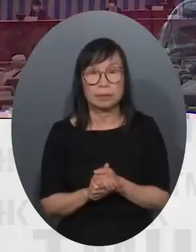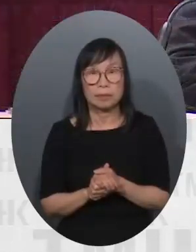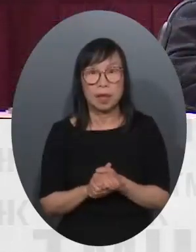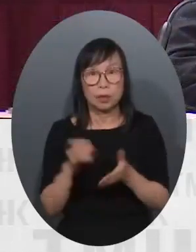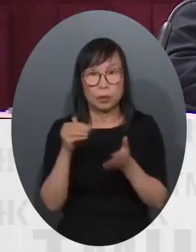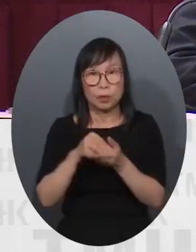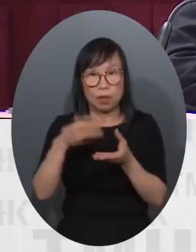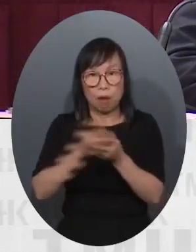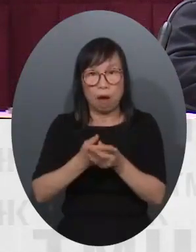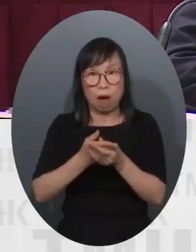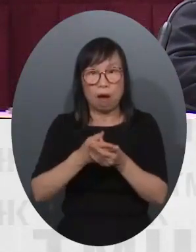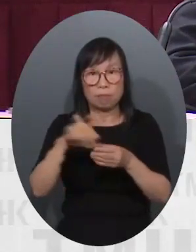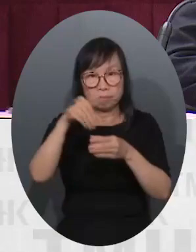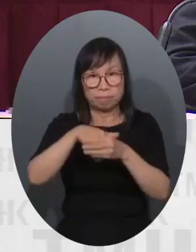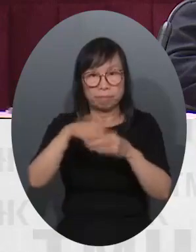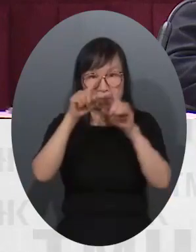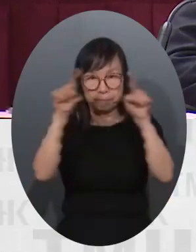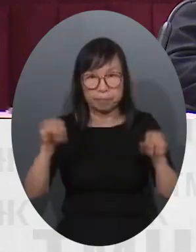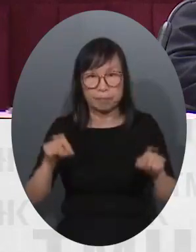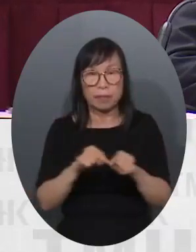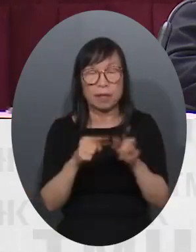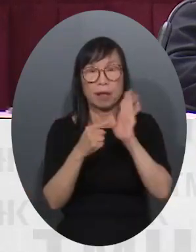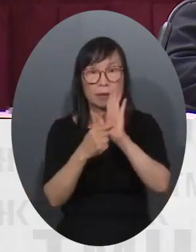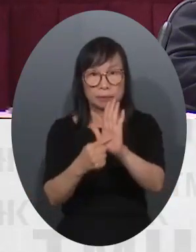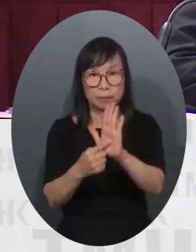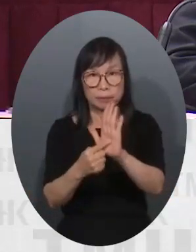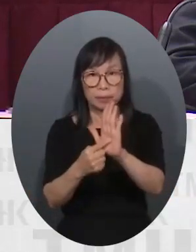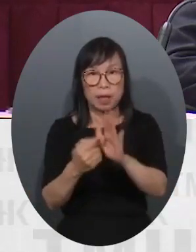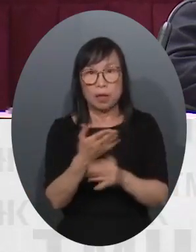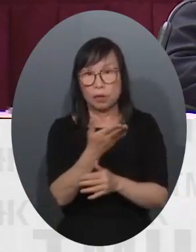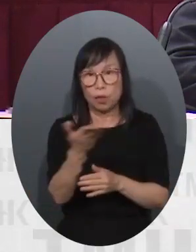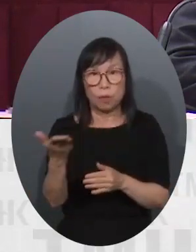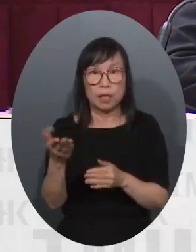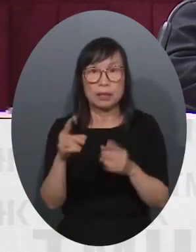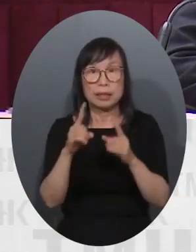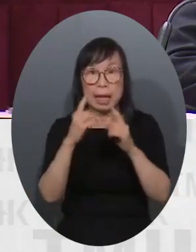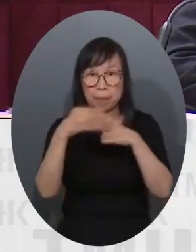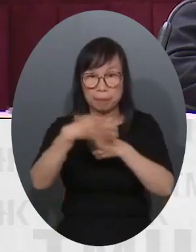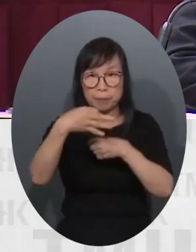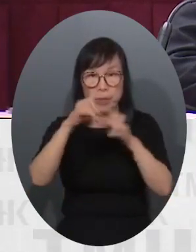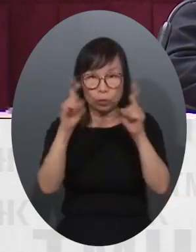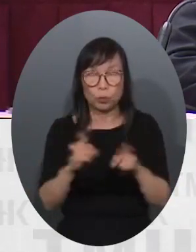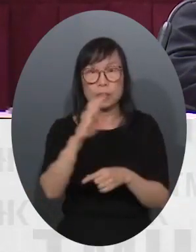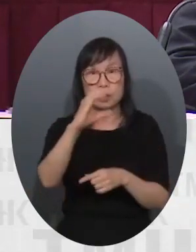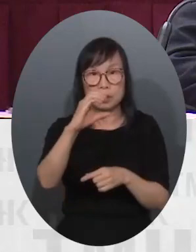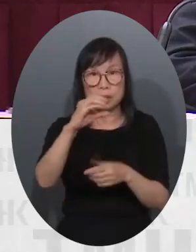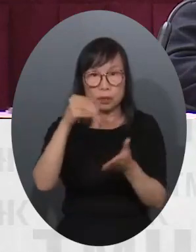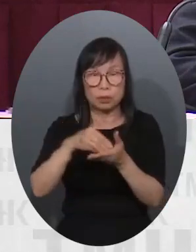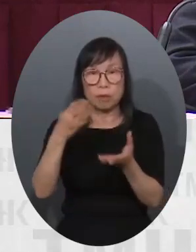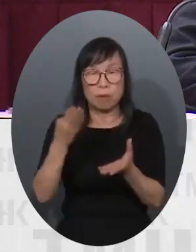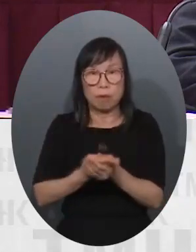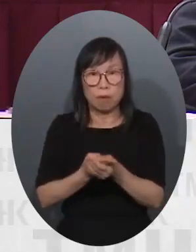決議案的投票結果已經顯示在屏幕上。各位，由於第3(c) 號決議